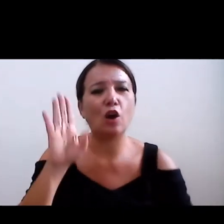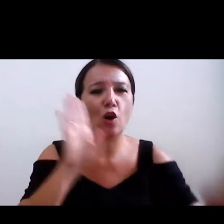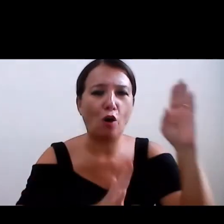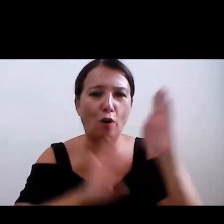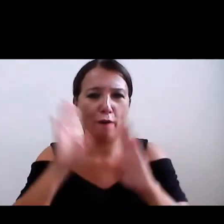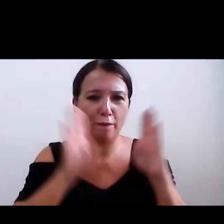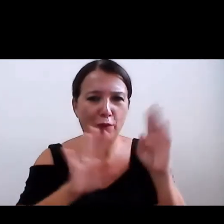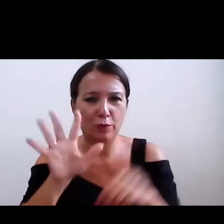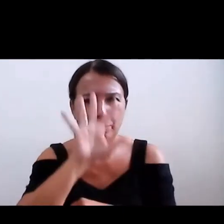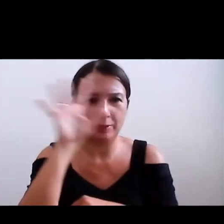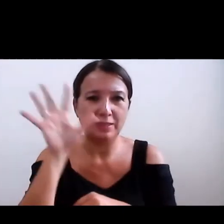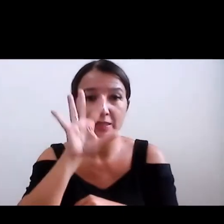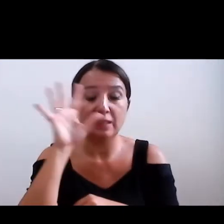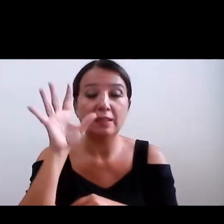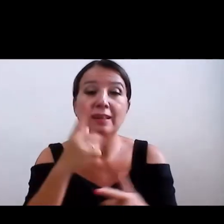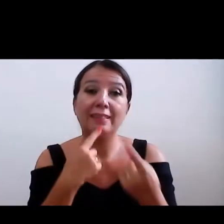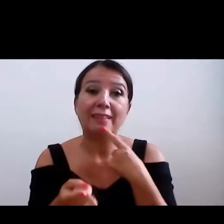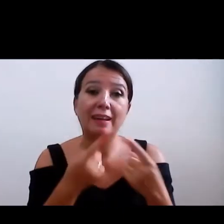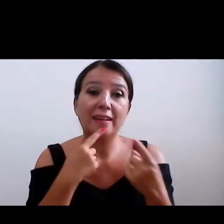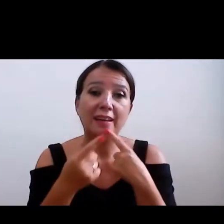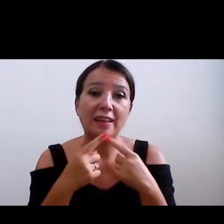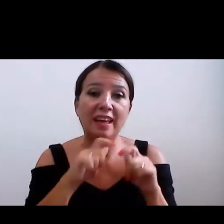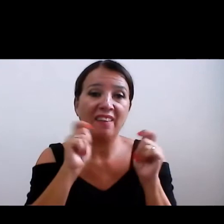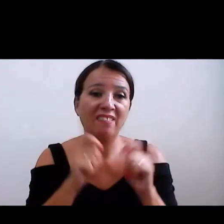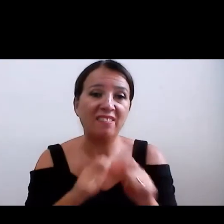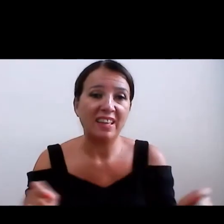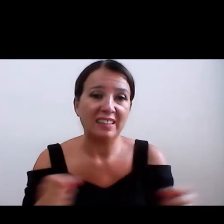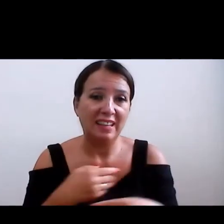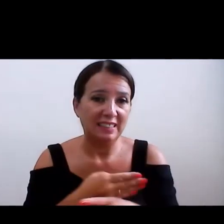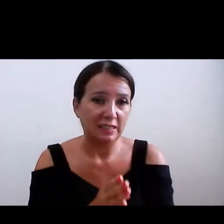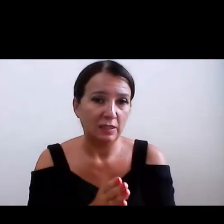ad esempio, con gli interlocutori di Federdistribuzione